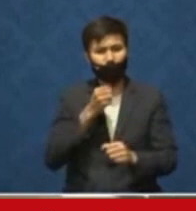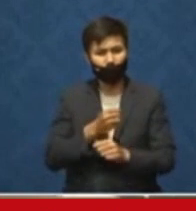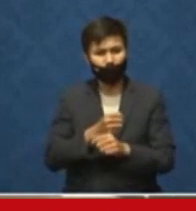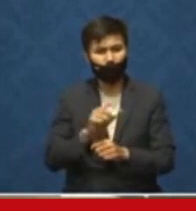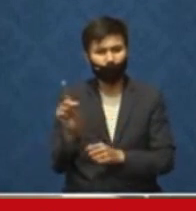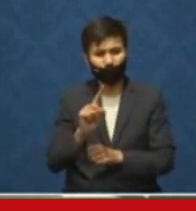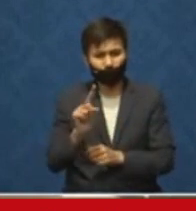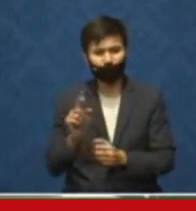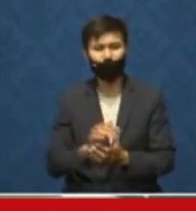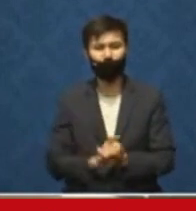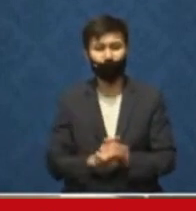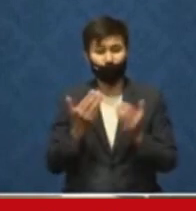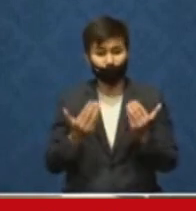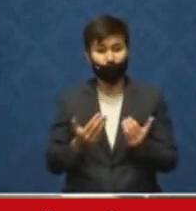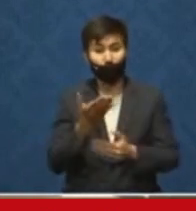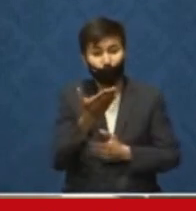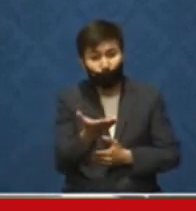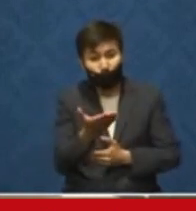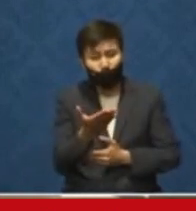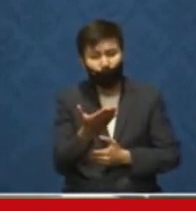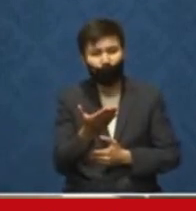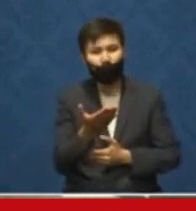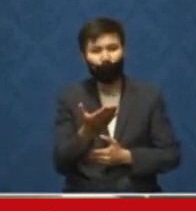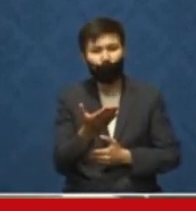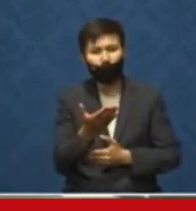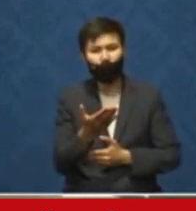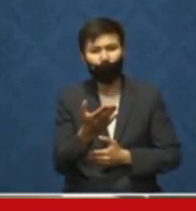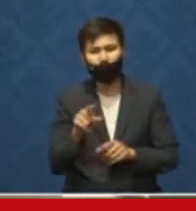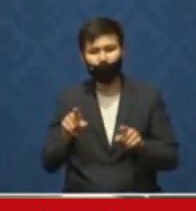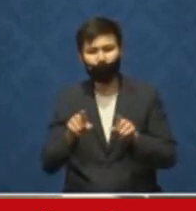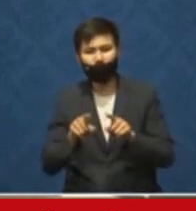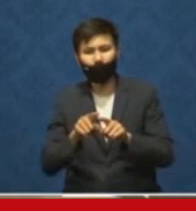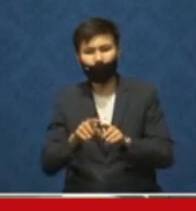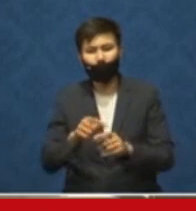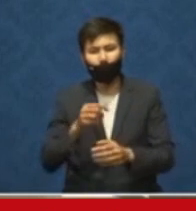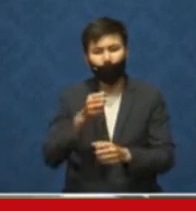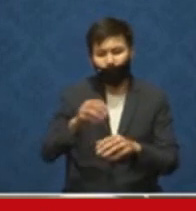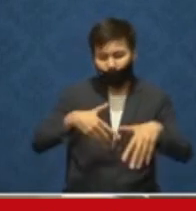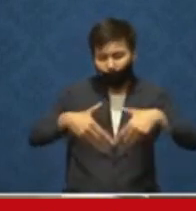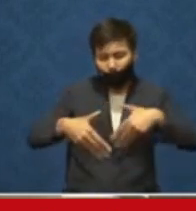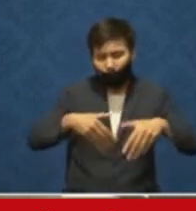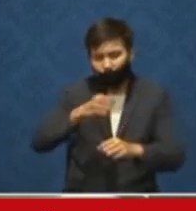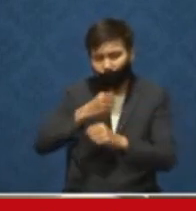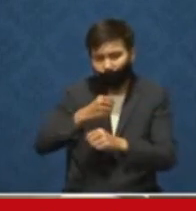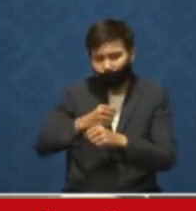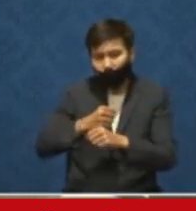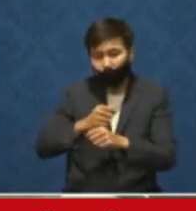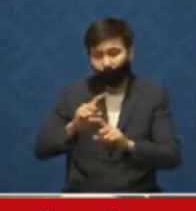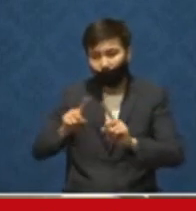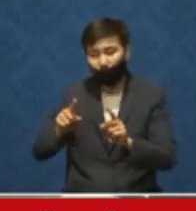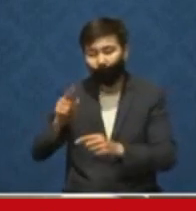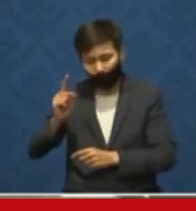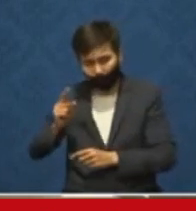ไงชาวบ้าน 10เปอร์เซ็นต์เลยและมีคุณทำอะไรนี่ก็คือคุณเอา